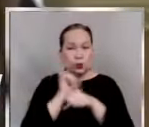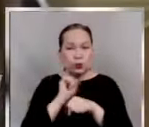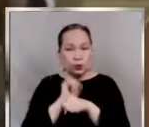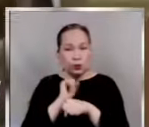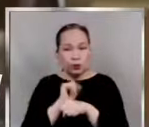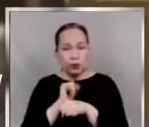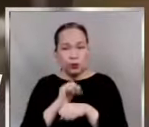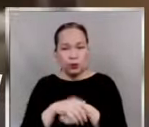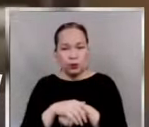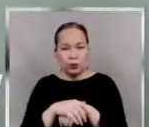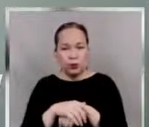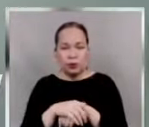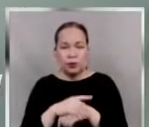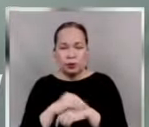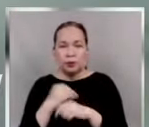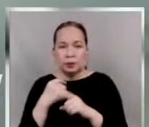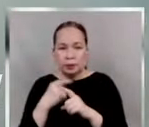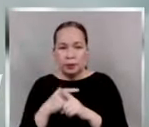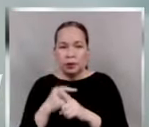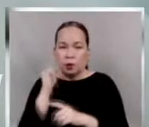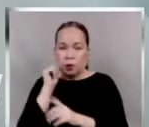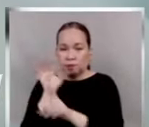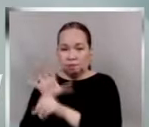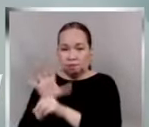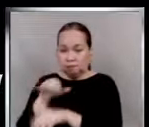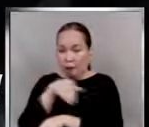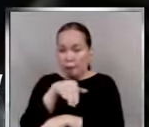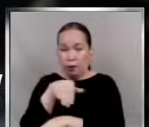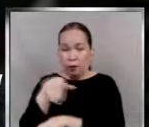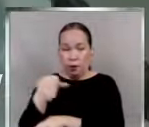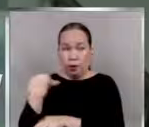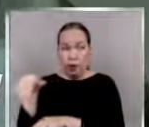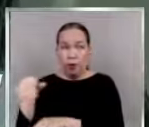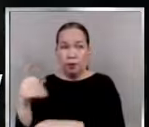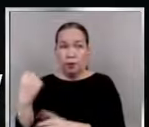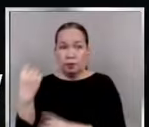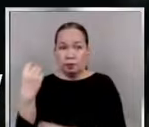Bukod sa hit afternoon prime series na magandang dilag.